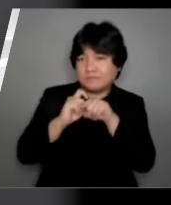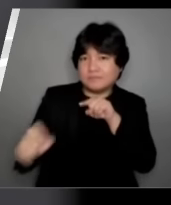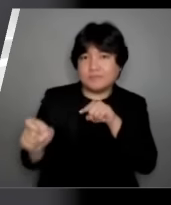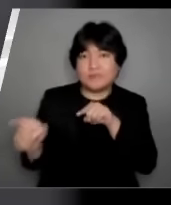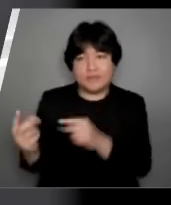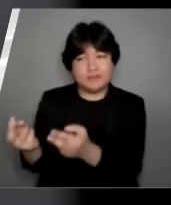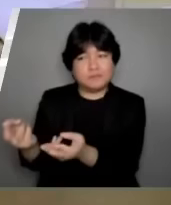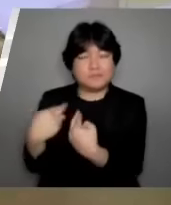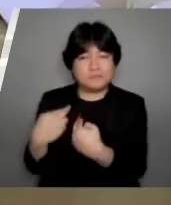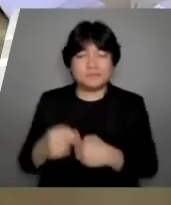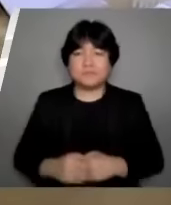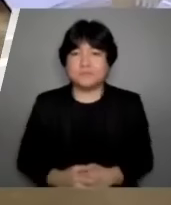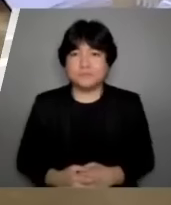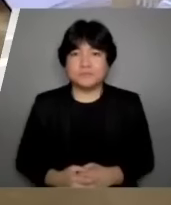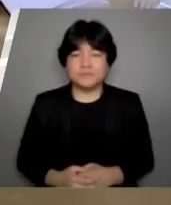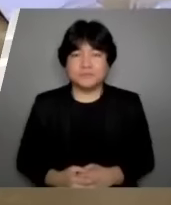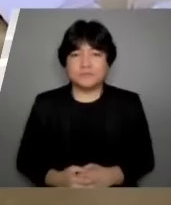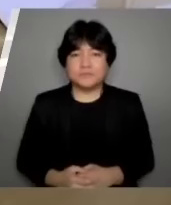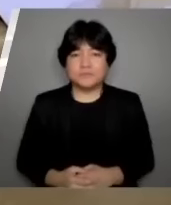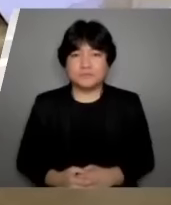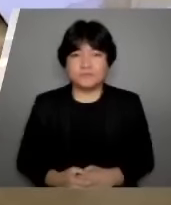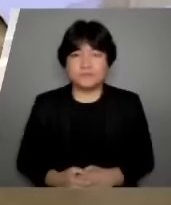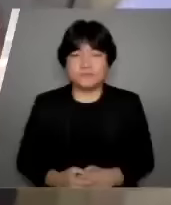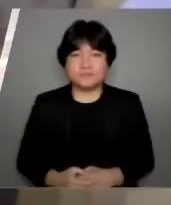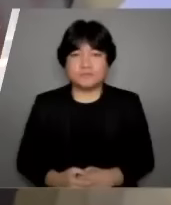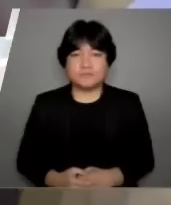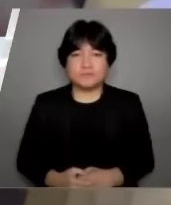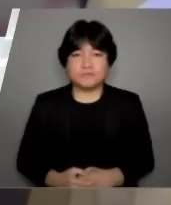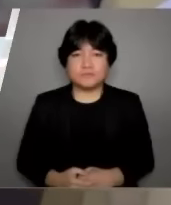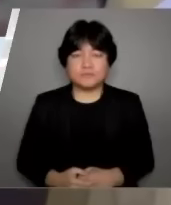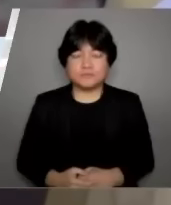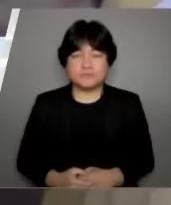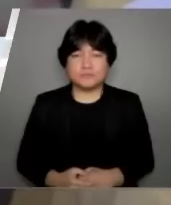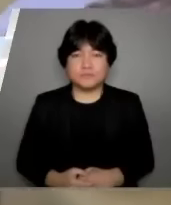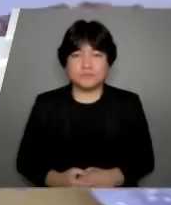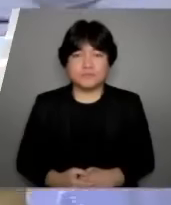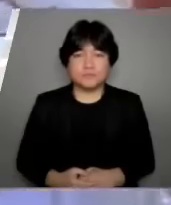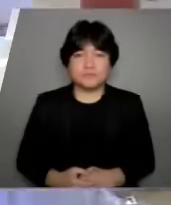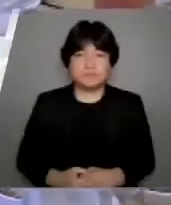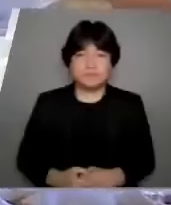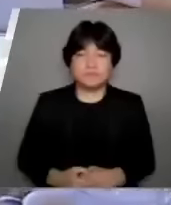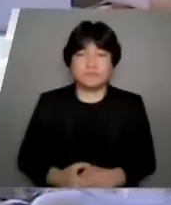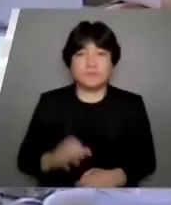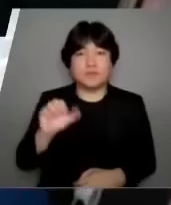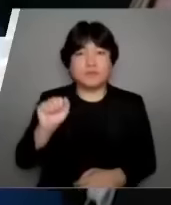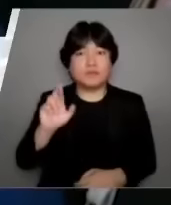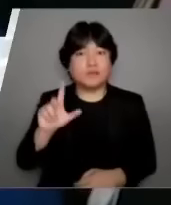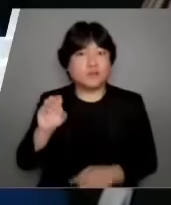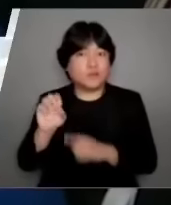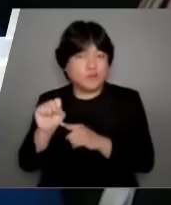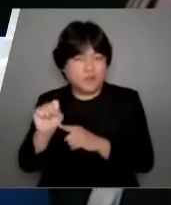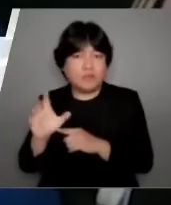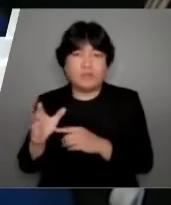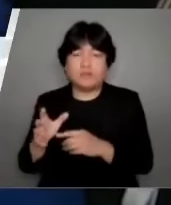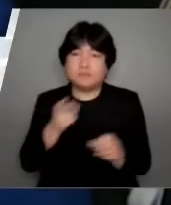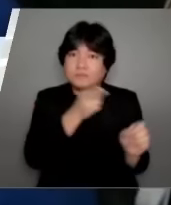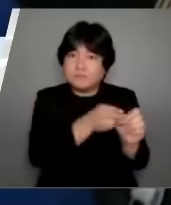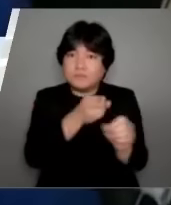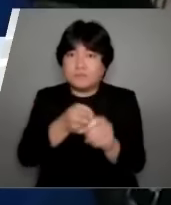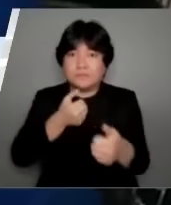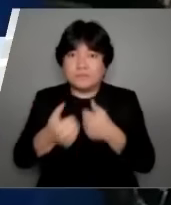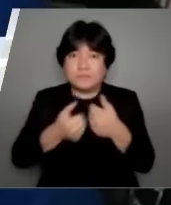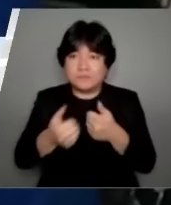Carlos. Sa bawat laban ni Carlos, may mahal na wagas kong sumuporta. Lahat ups and